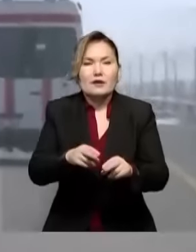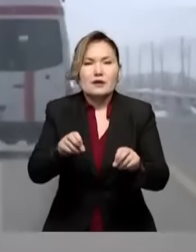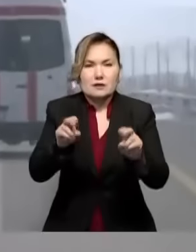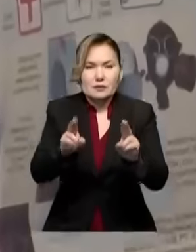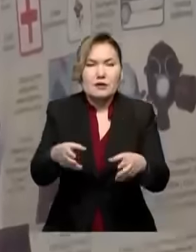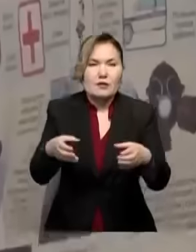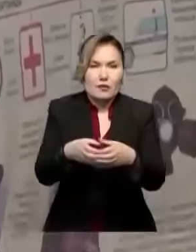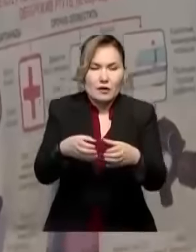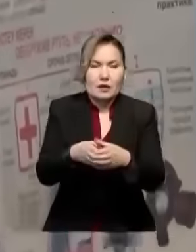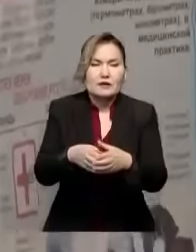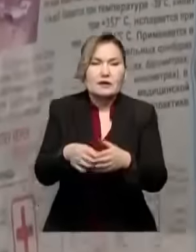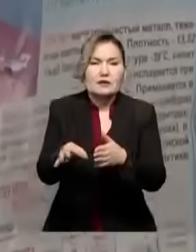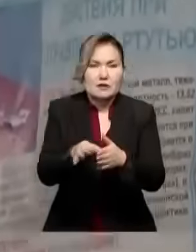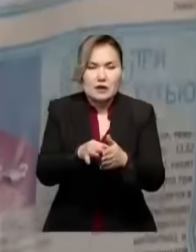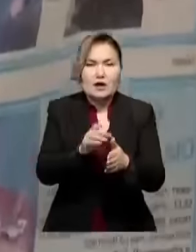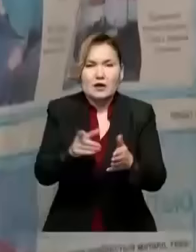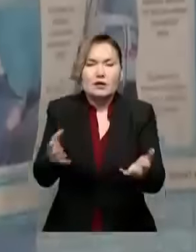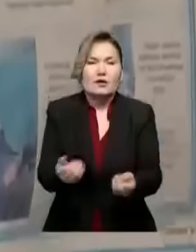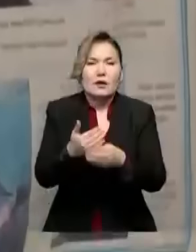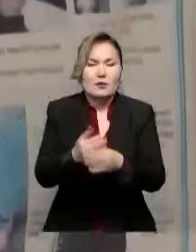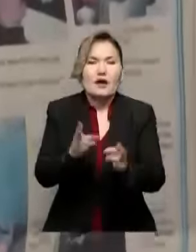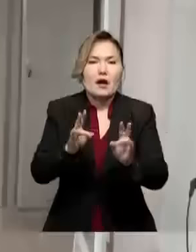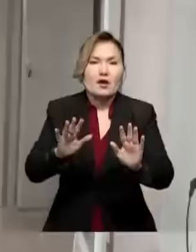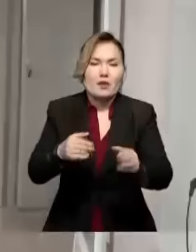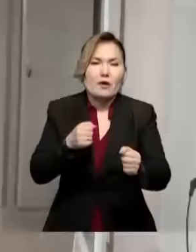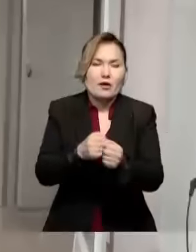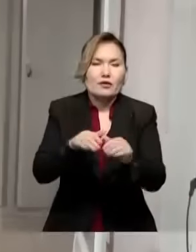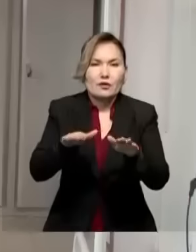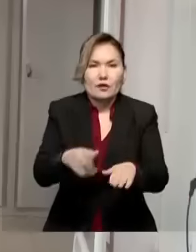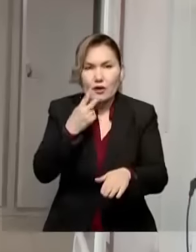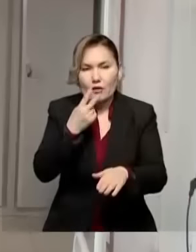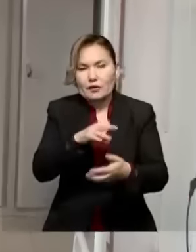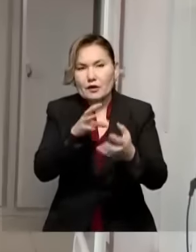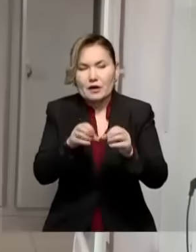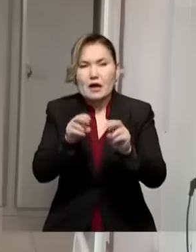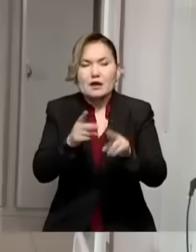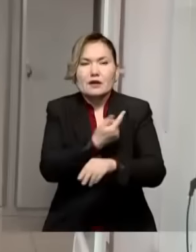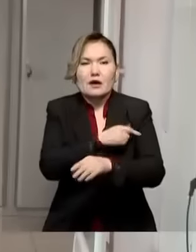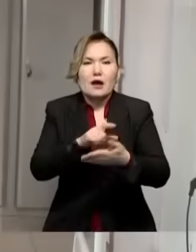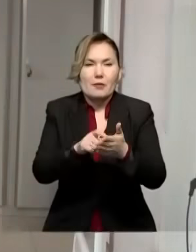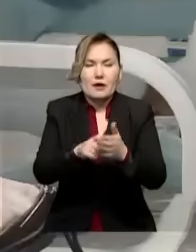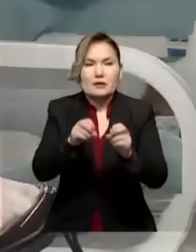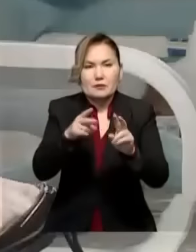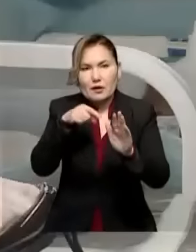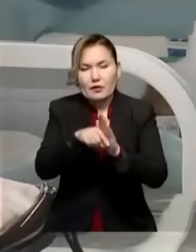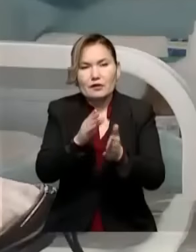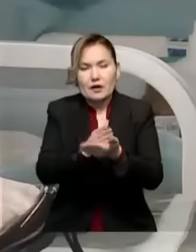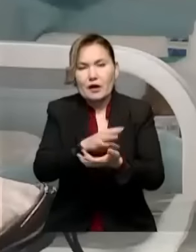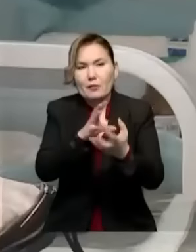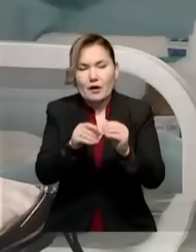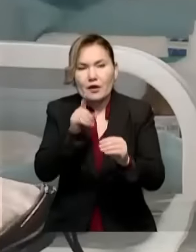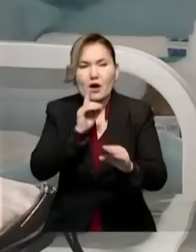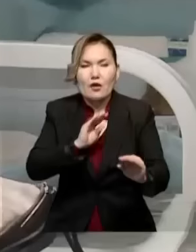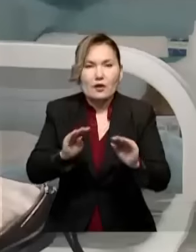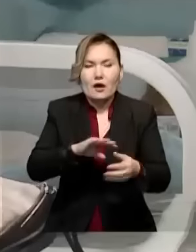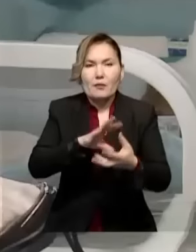пунктке қайтты. Әдетте медициналық жәрдем дереу жол апаты болған жерде көрсетіледі. Дегенмен бекеттің арнайы медициналық кабинеті бар. Мұнда сапар үстінде